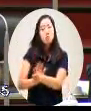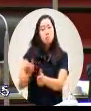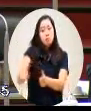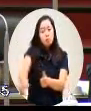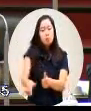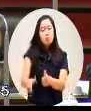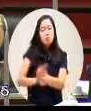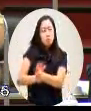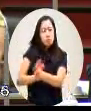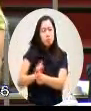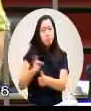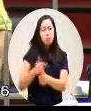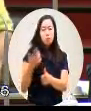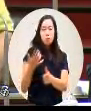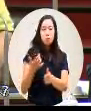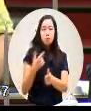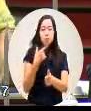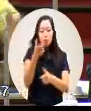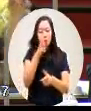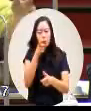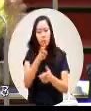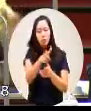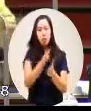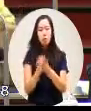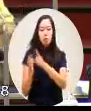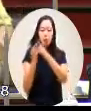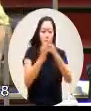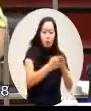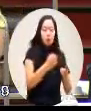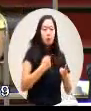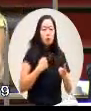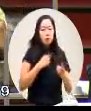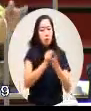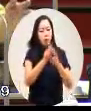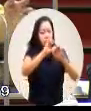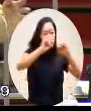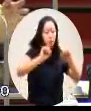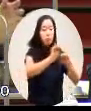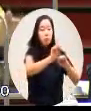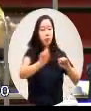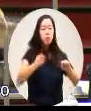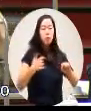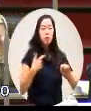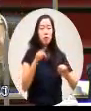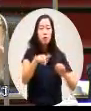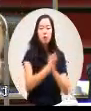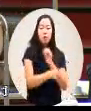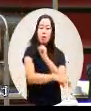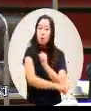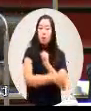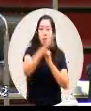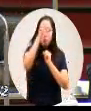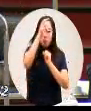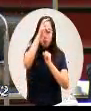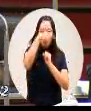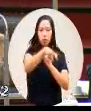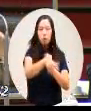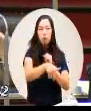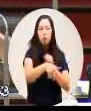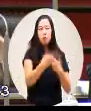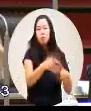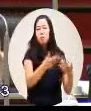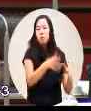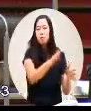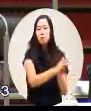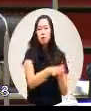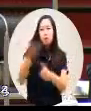服务，为民的好事，去到现场了解。当然啦、啊，咱基层的警员唔免来这套，唔免用媒